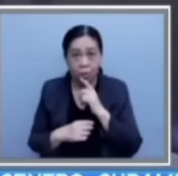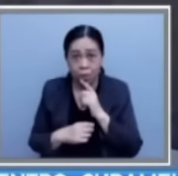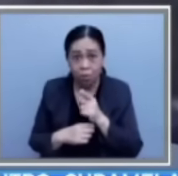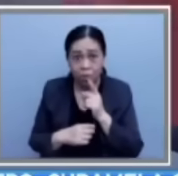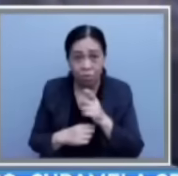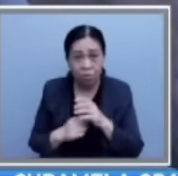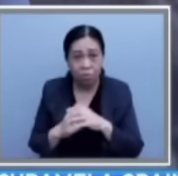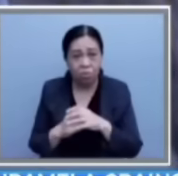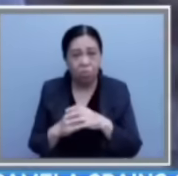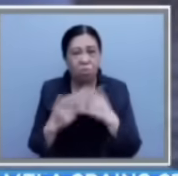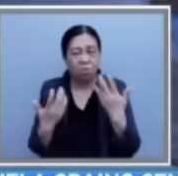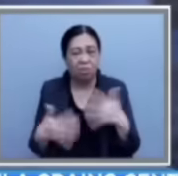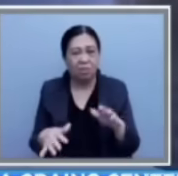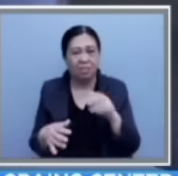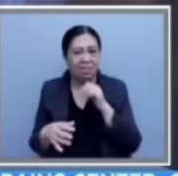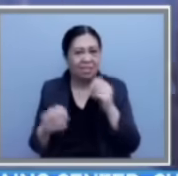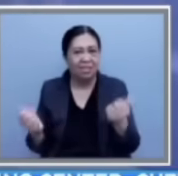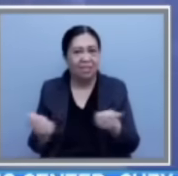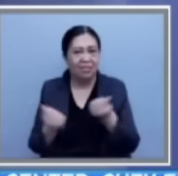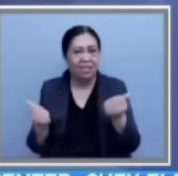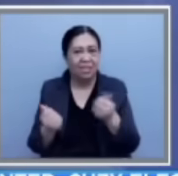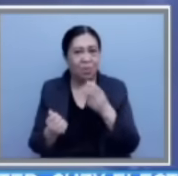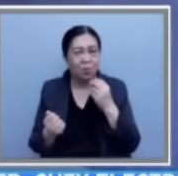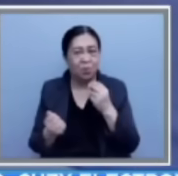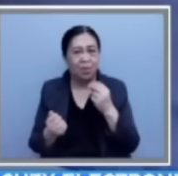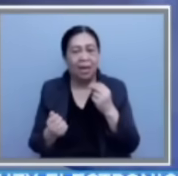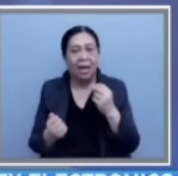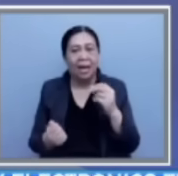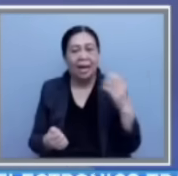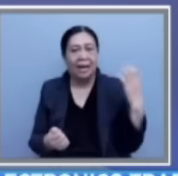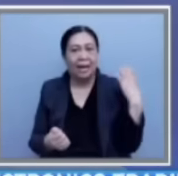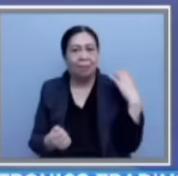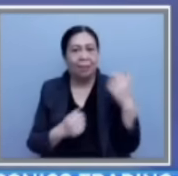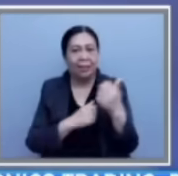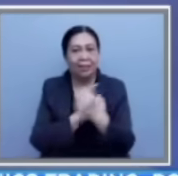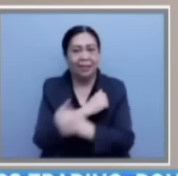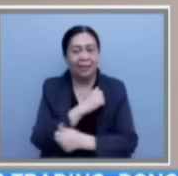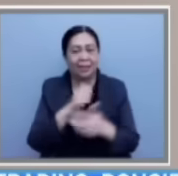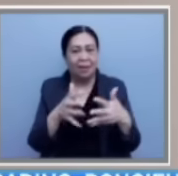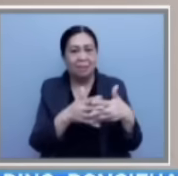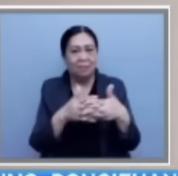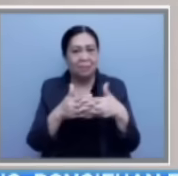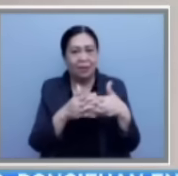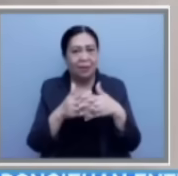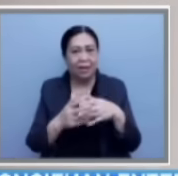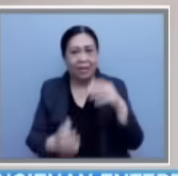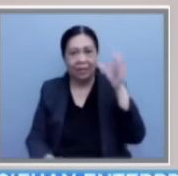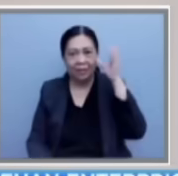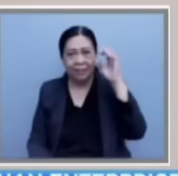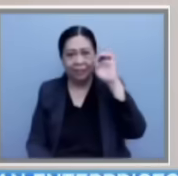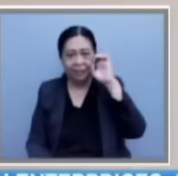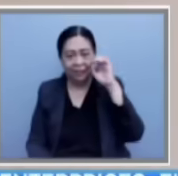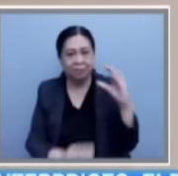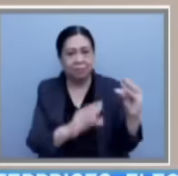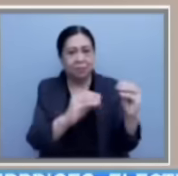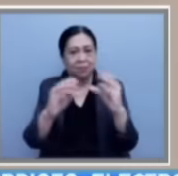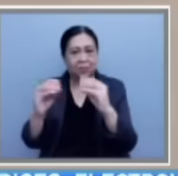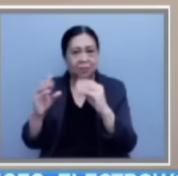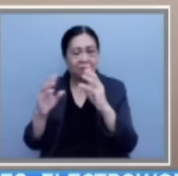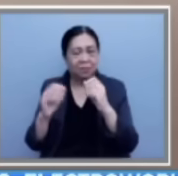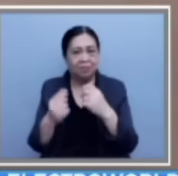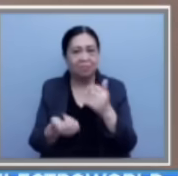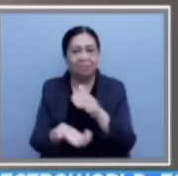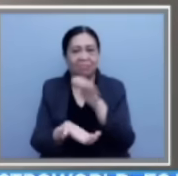market na raw si Captain America star Chris Evans eh usap-usapan kasi ngayon ang pagpapakasal ni